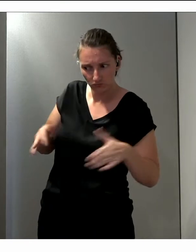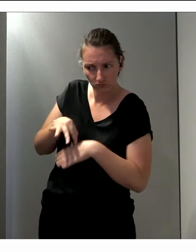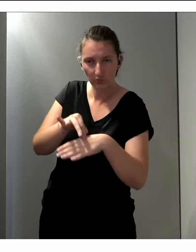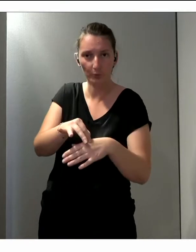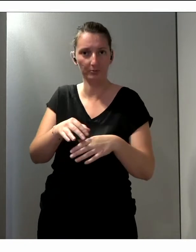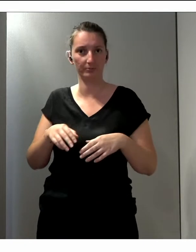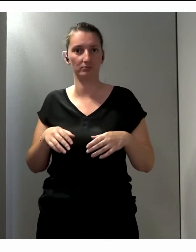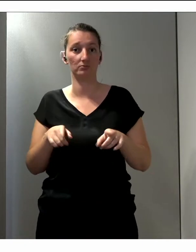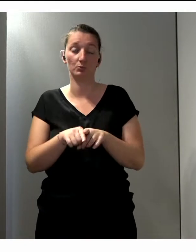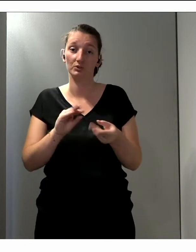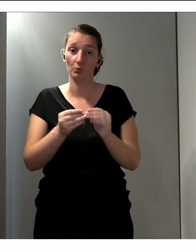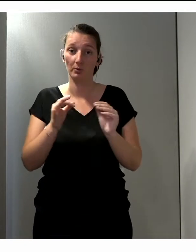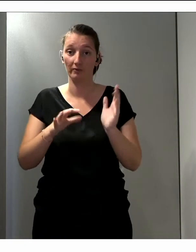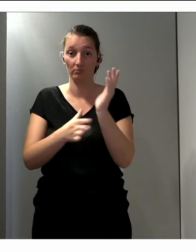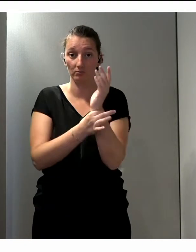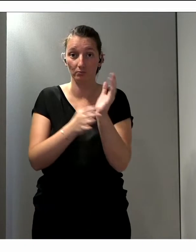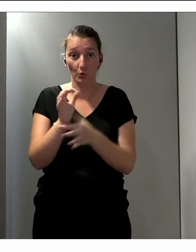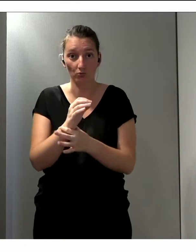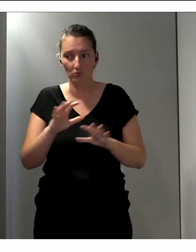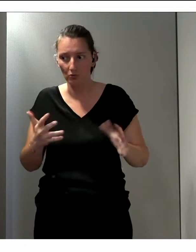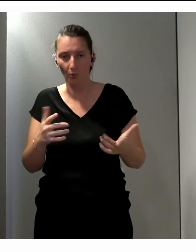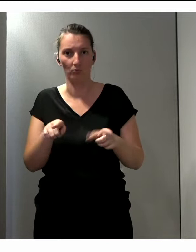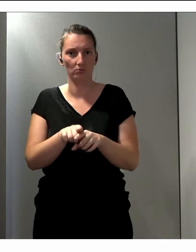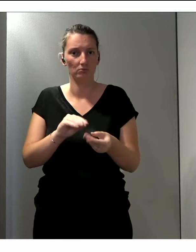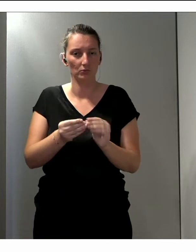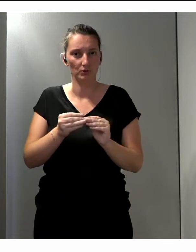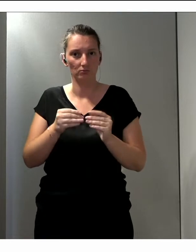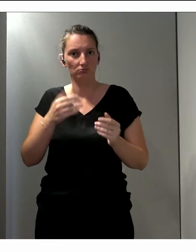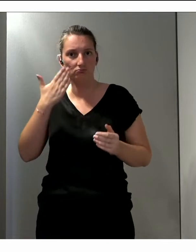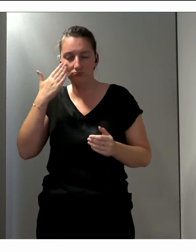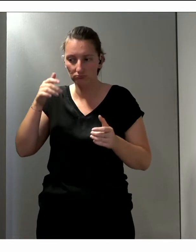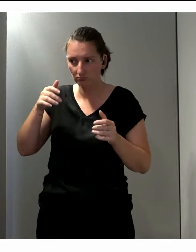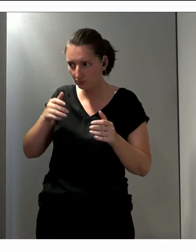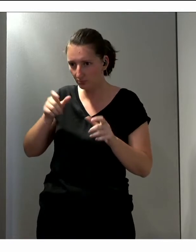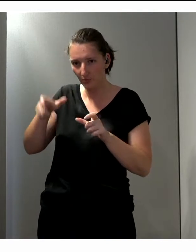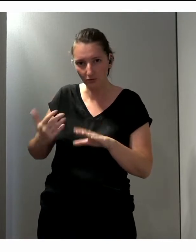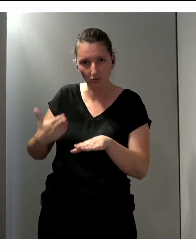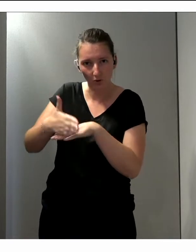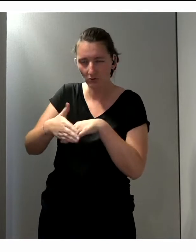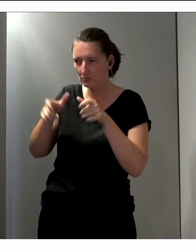tout le problème de la fouille et du menottage qui n'est pas du tout pris en compte pour l'instant. Malgré des notes